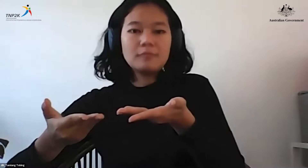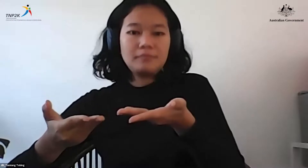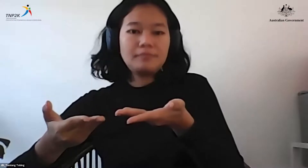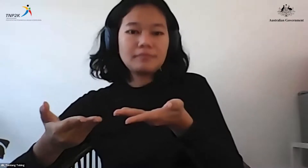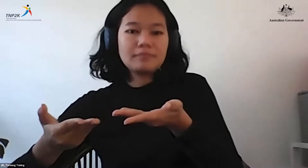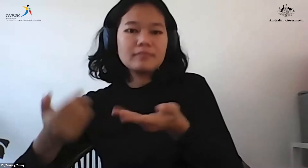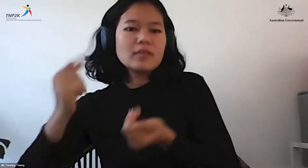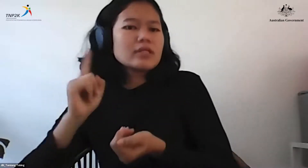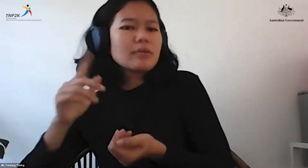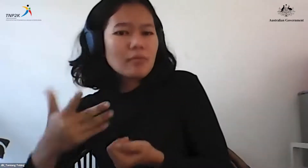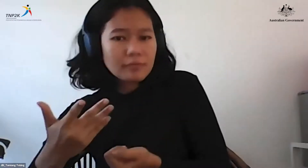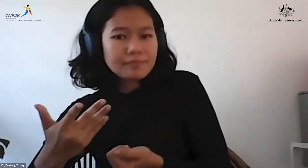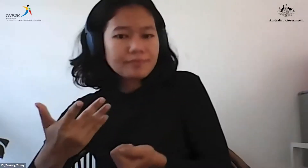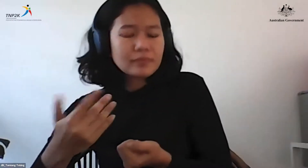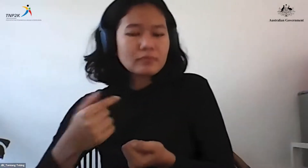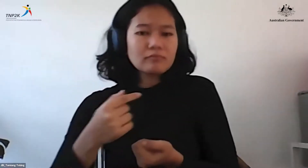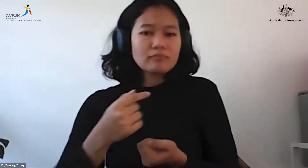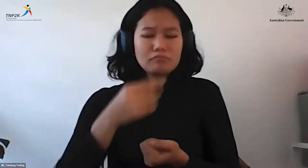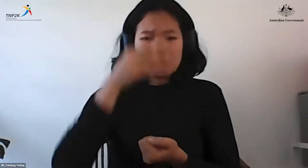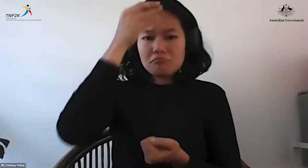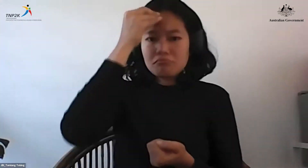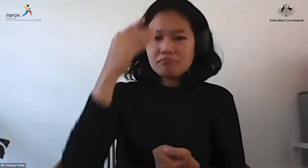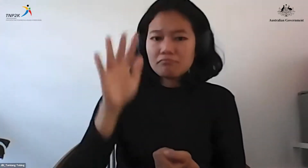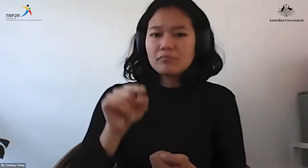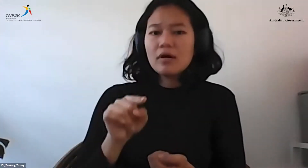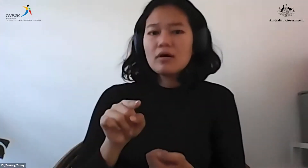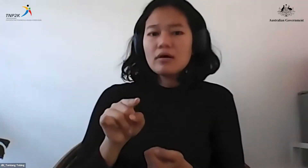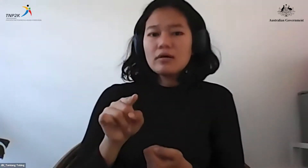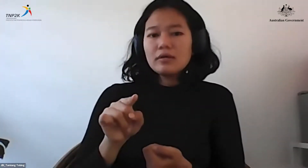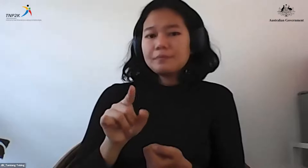Karena kita ketahui bahwa